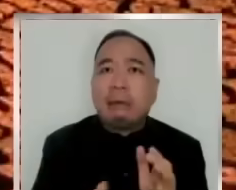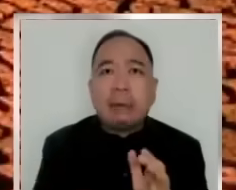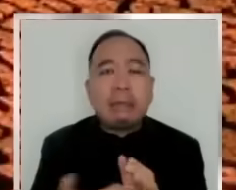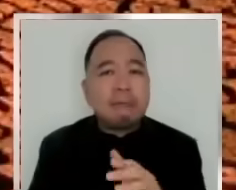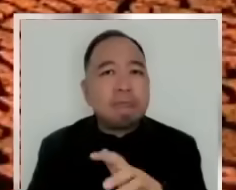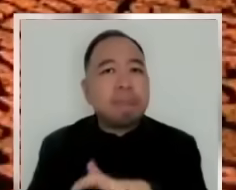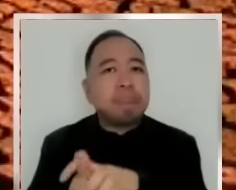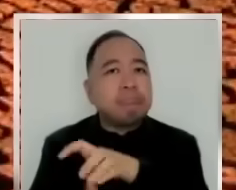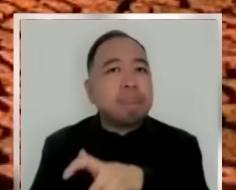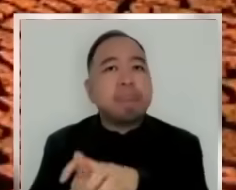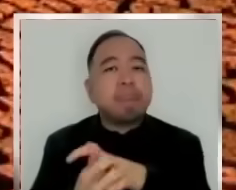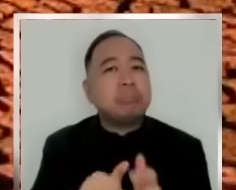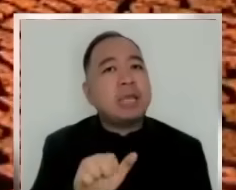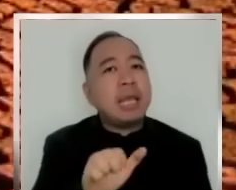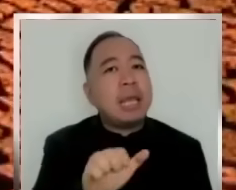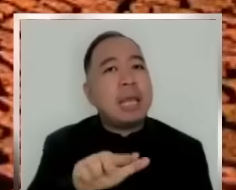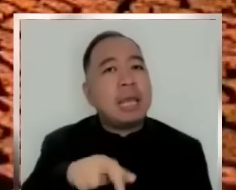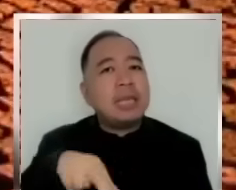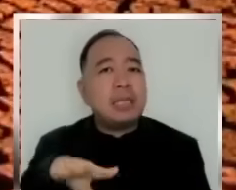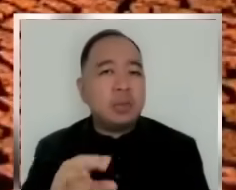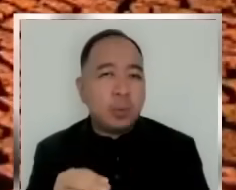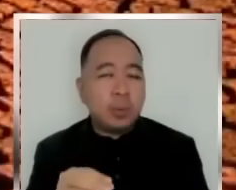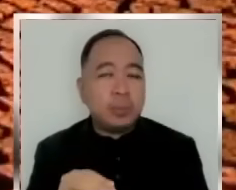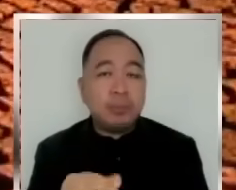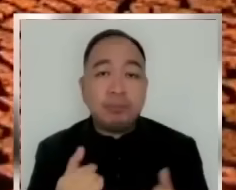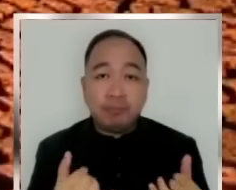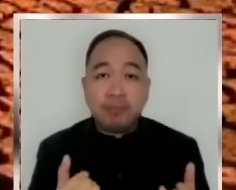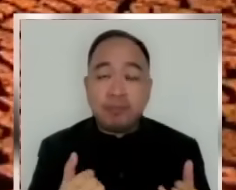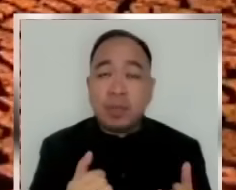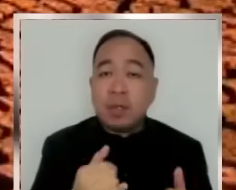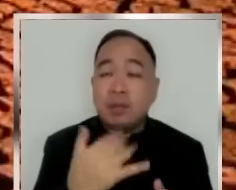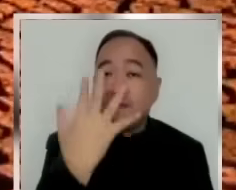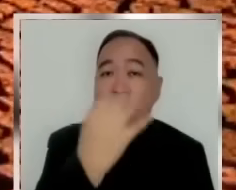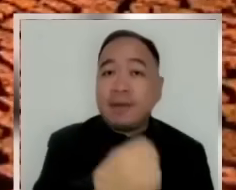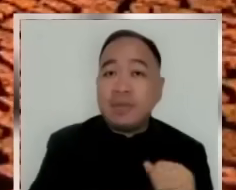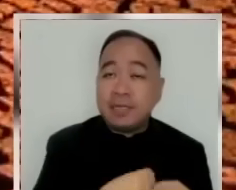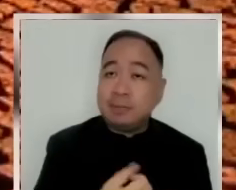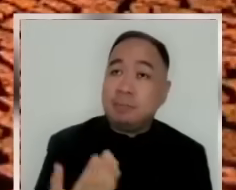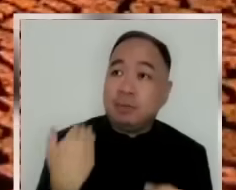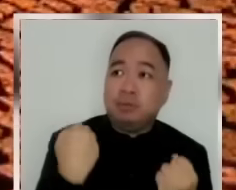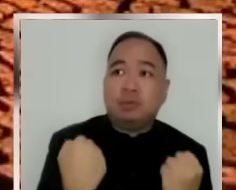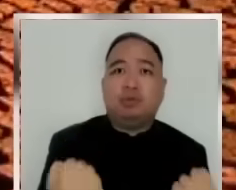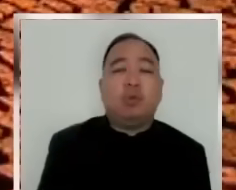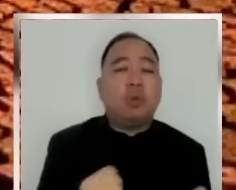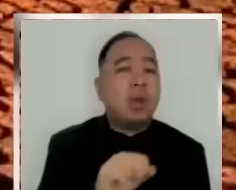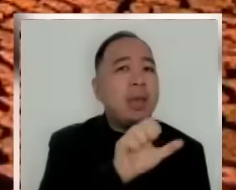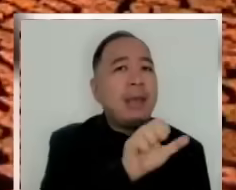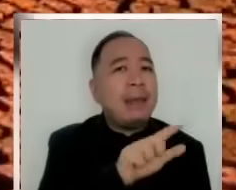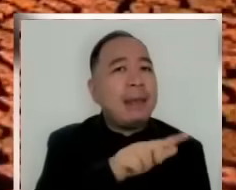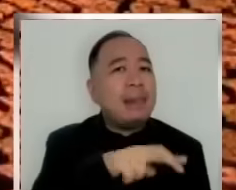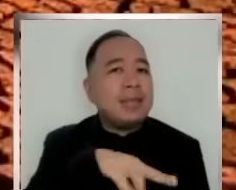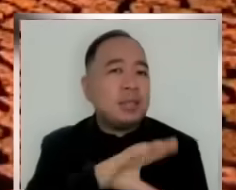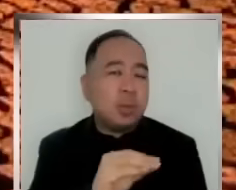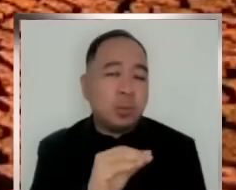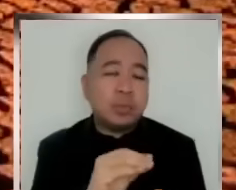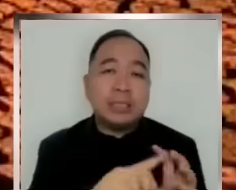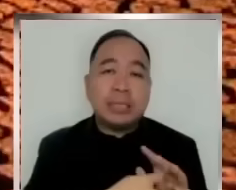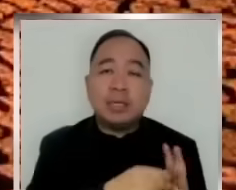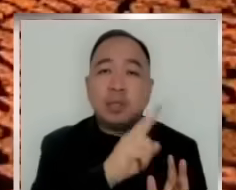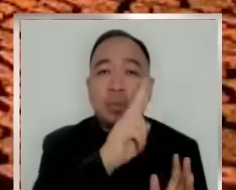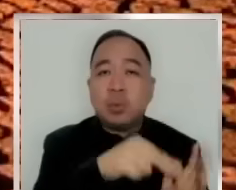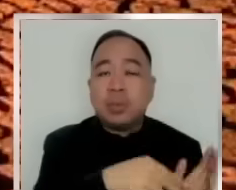nasa 5 taon lang ang naging pagitan ng magkasunod na strong El Nino noong 2009 hanggang 2010